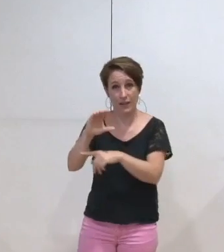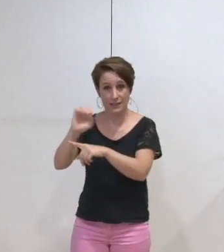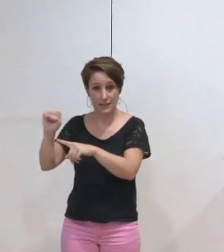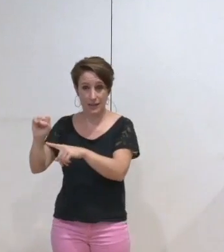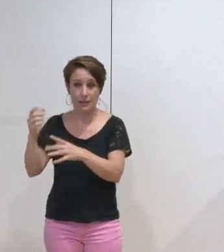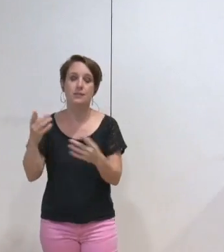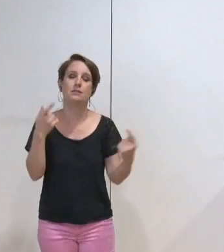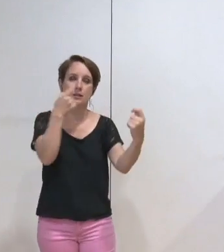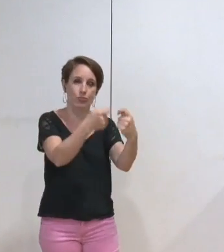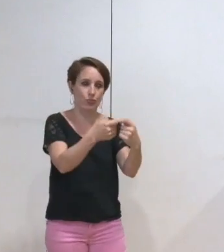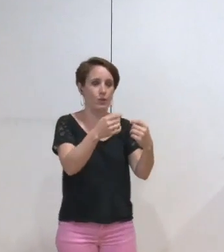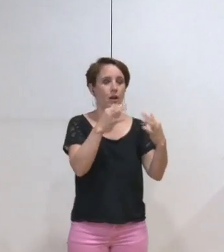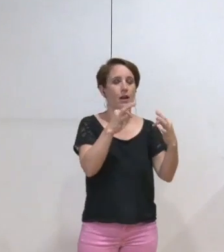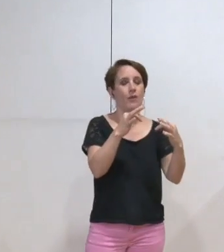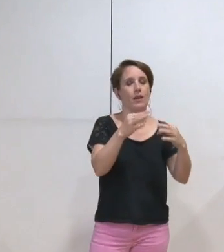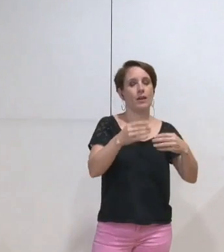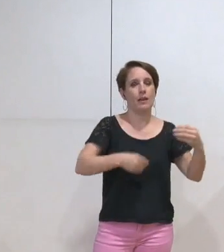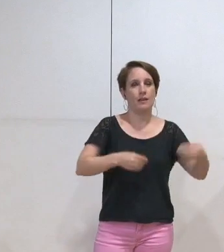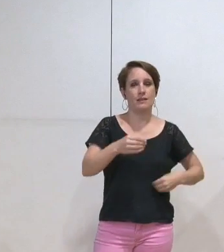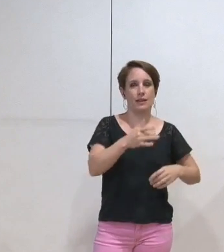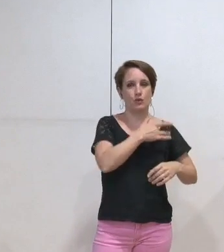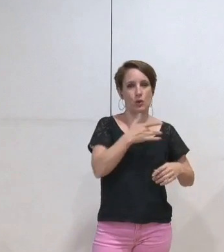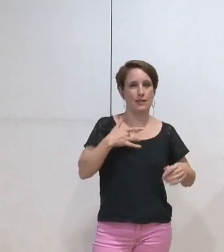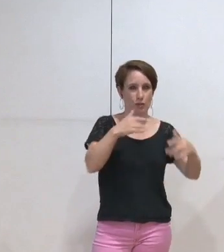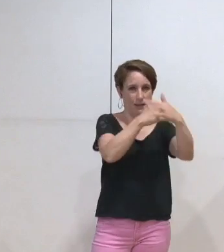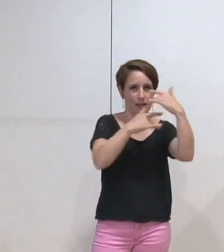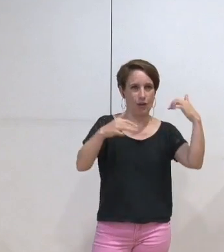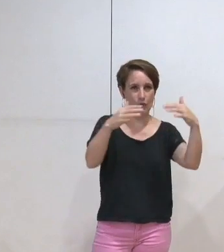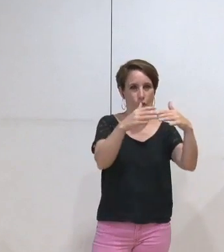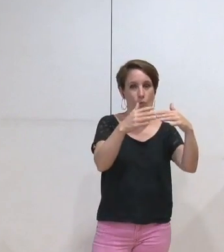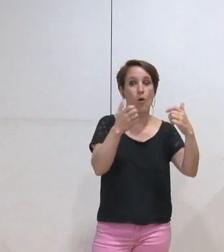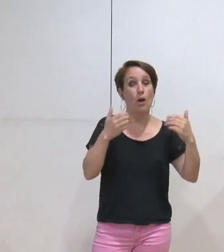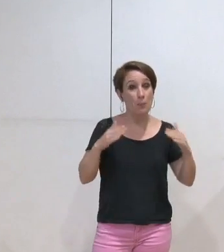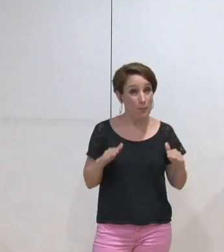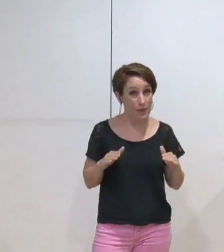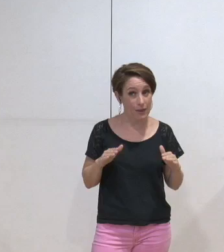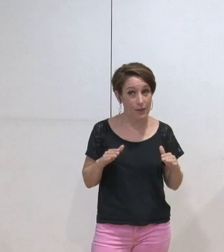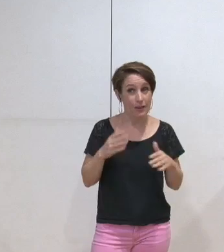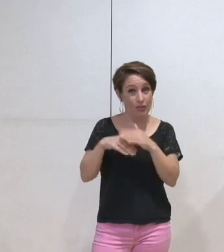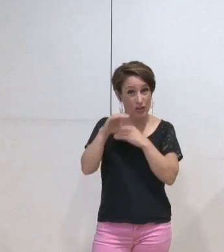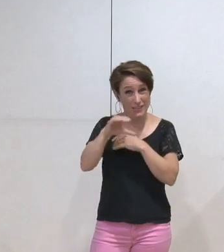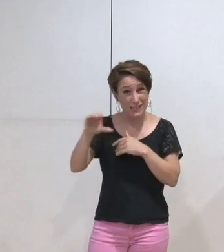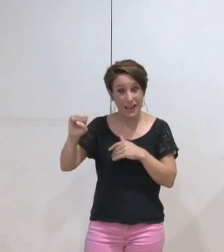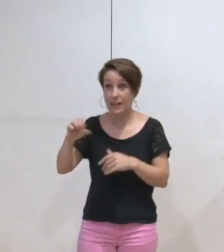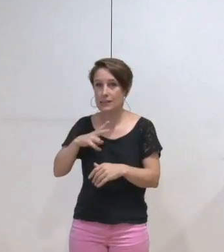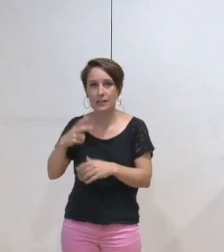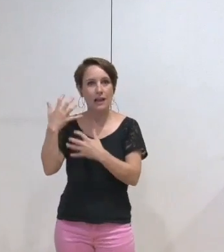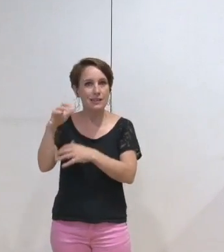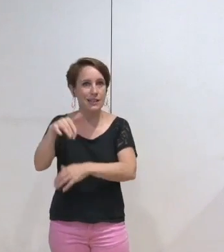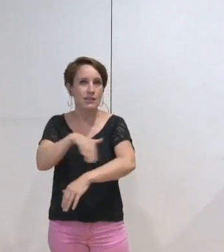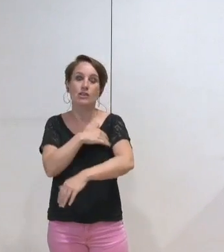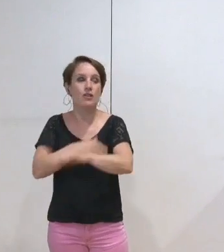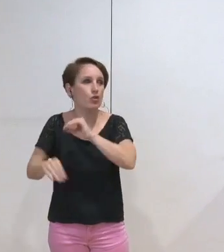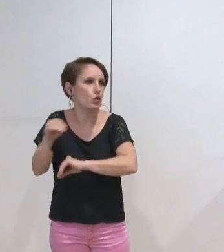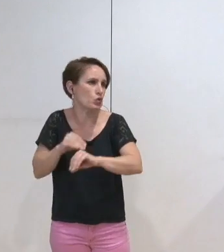environnementale et ces 90 agents alors qu'il y a 500 agents de soins au CCAS donc on voit bien